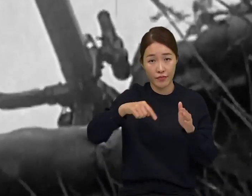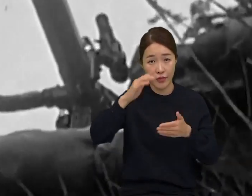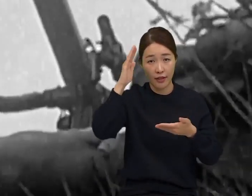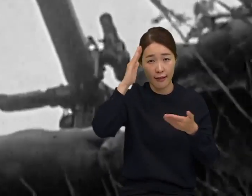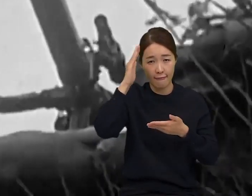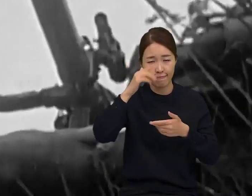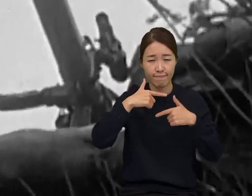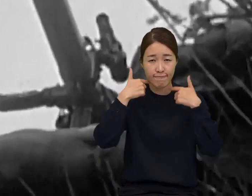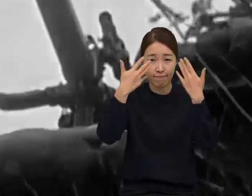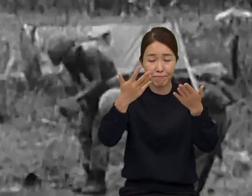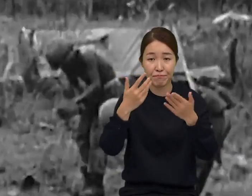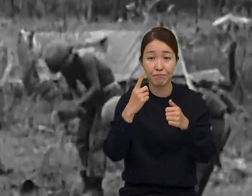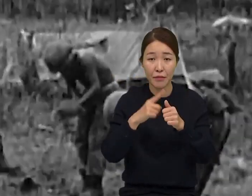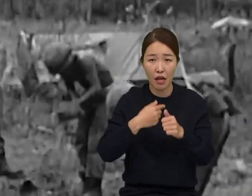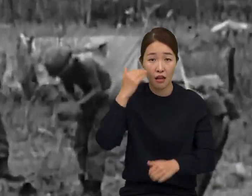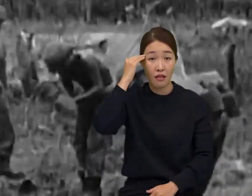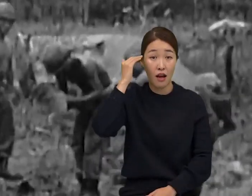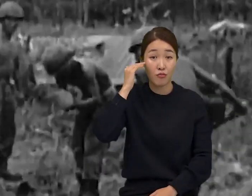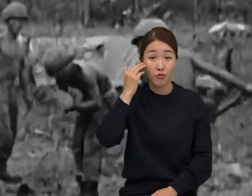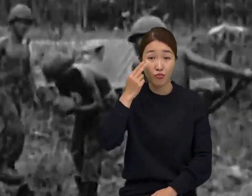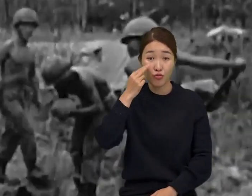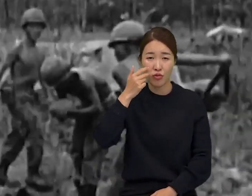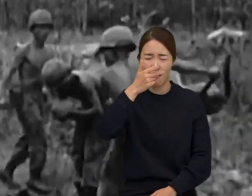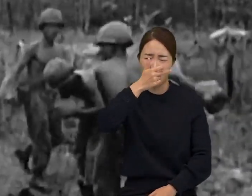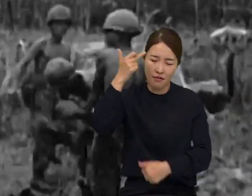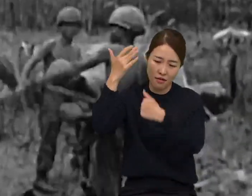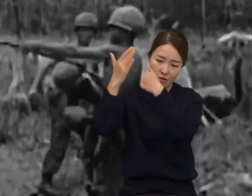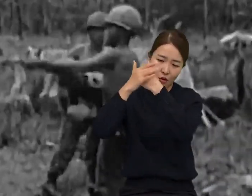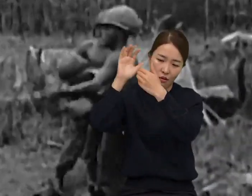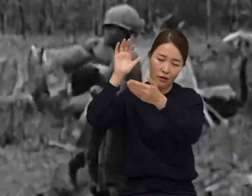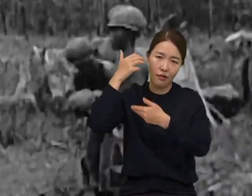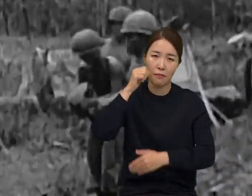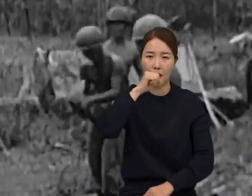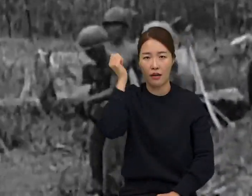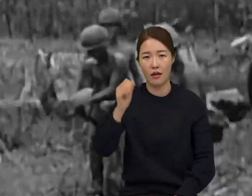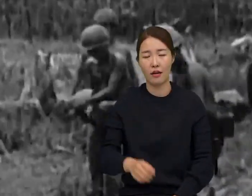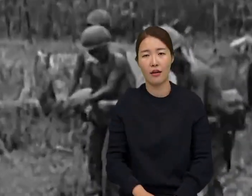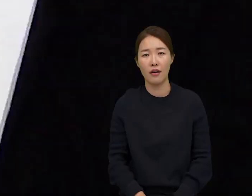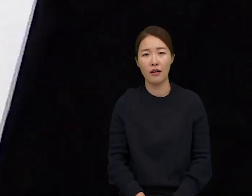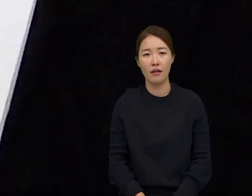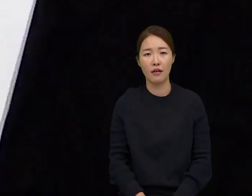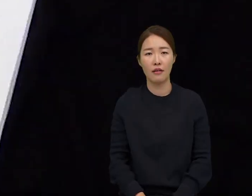그들의 희생의 대가로 대한민국은 미국의 큰 지원을 받을 수 있었다.